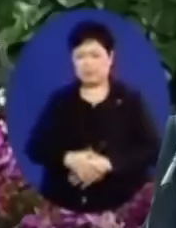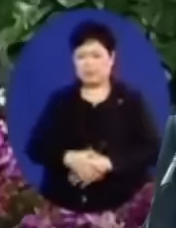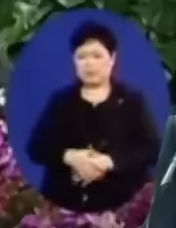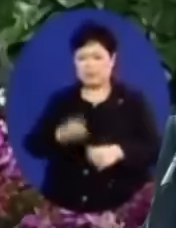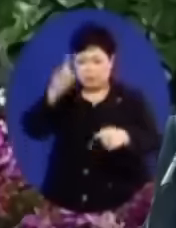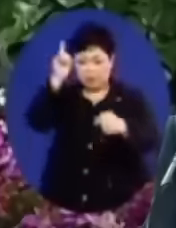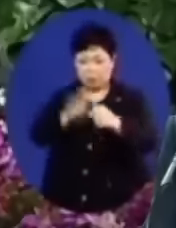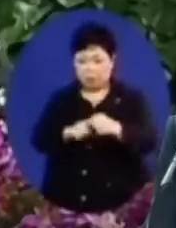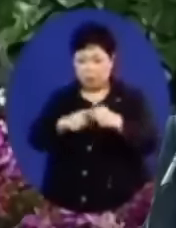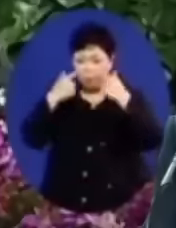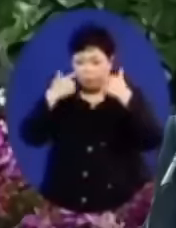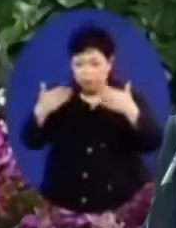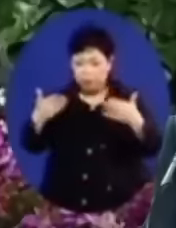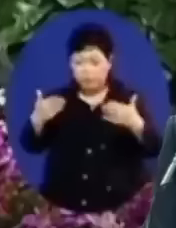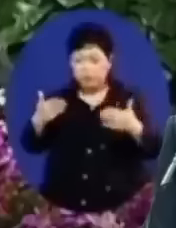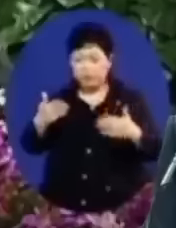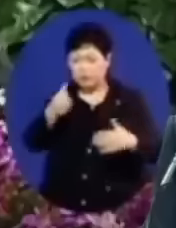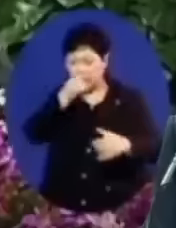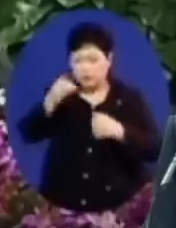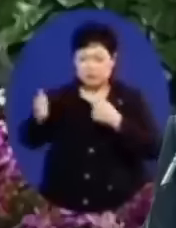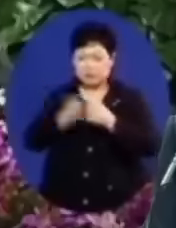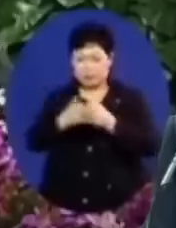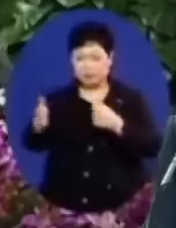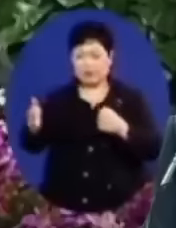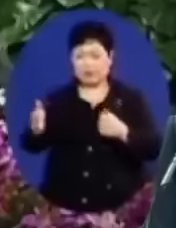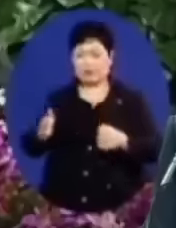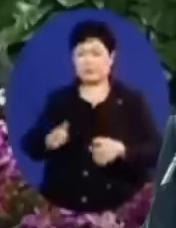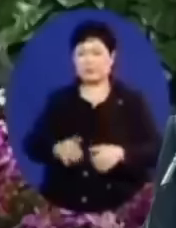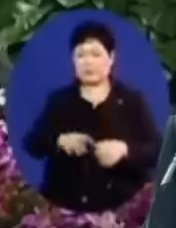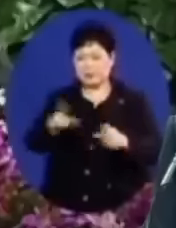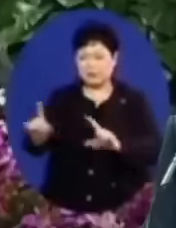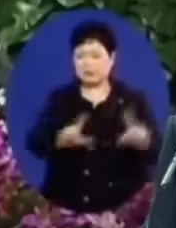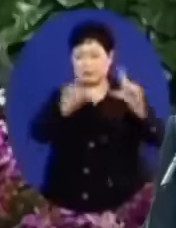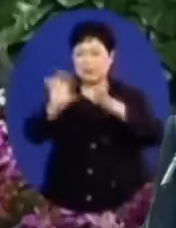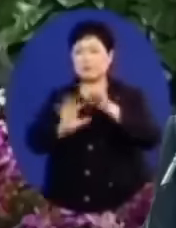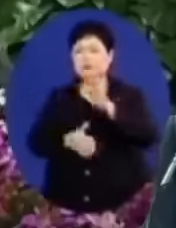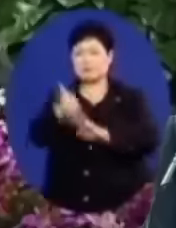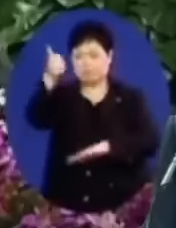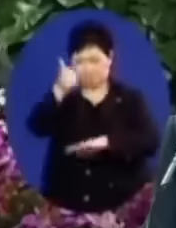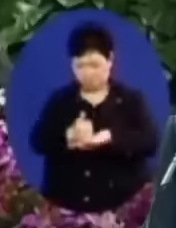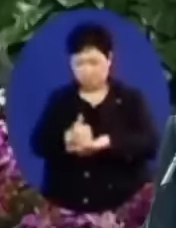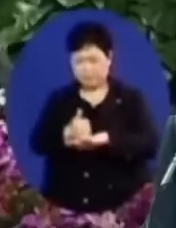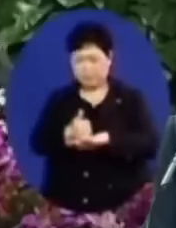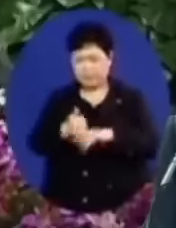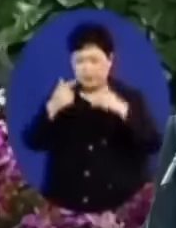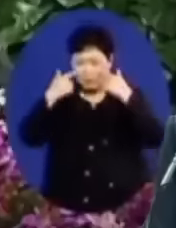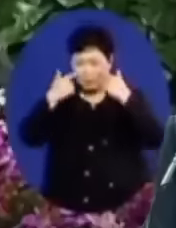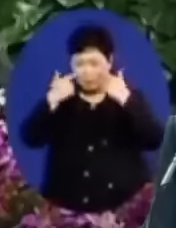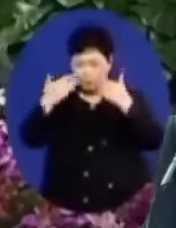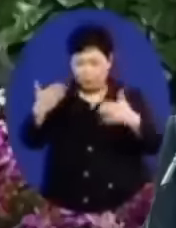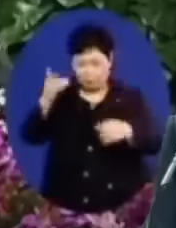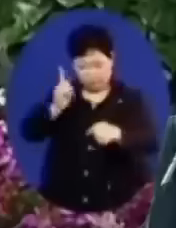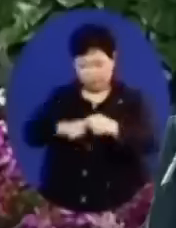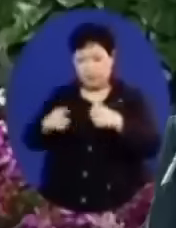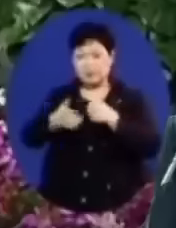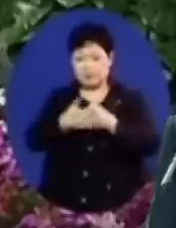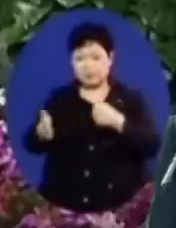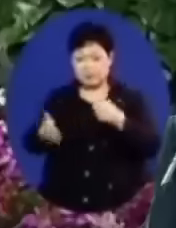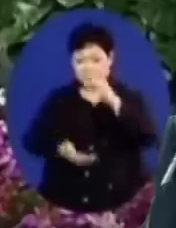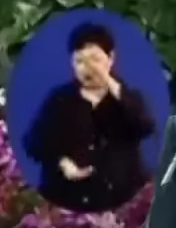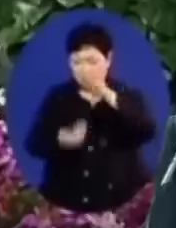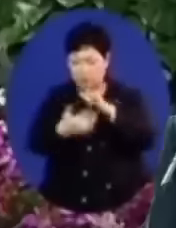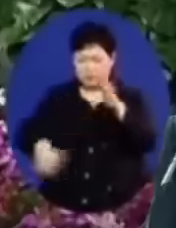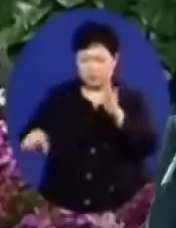목표가 분명하니까 이분들이 인생에 성공했다는 것입니다. 목표가 분명하므로 그것을 이루기